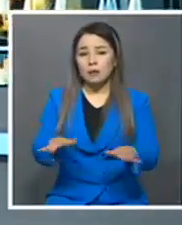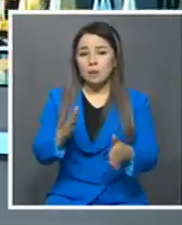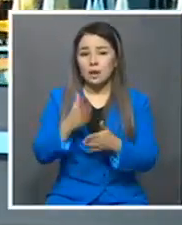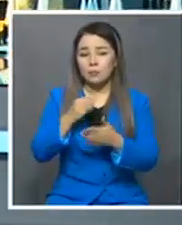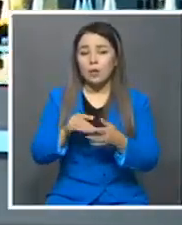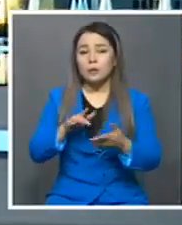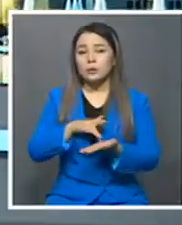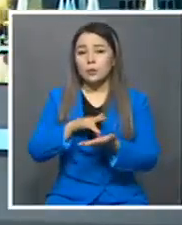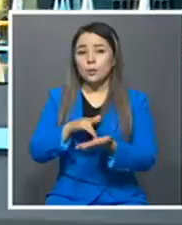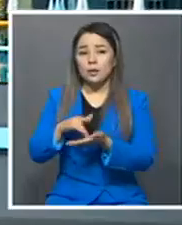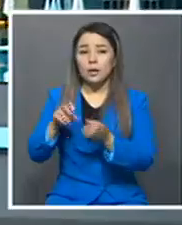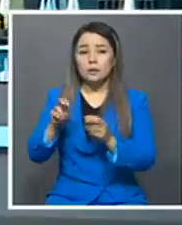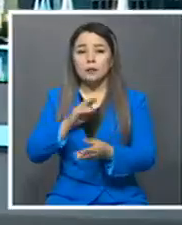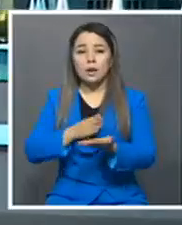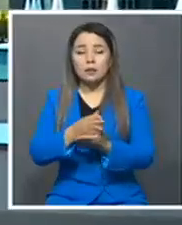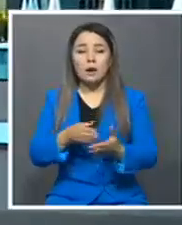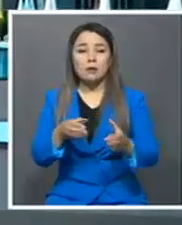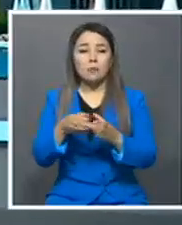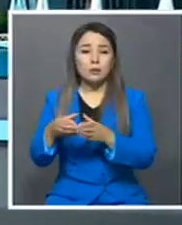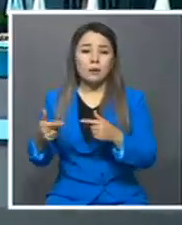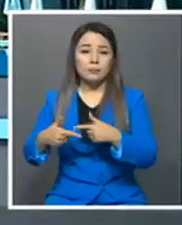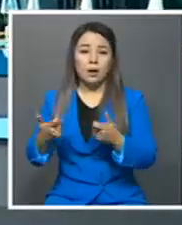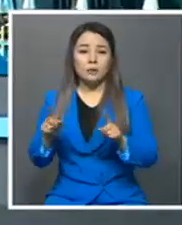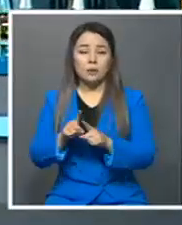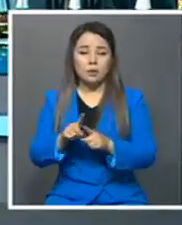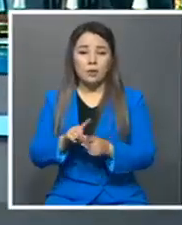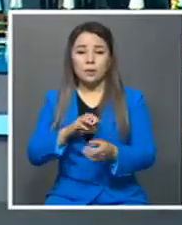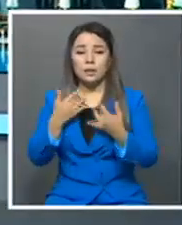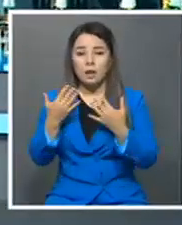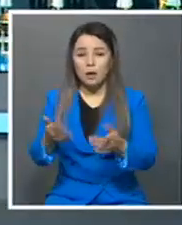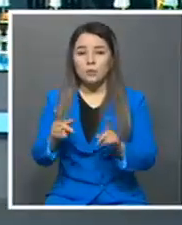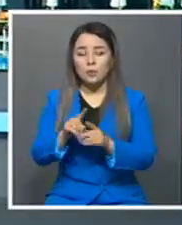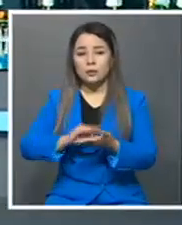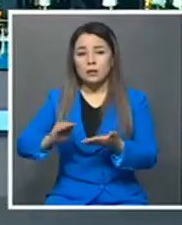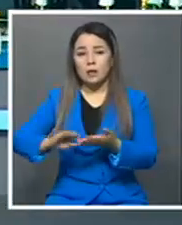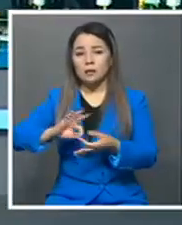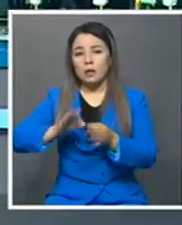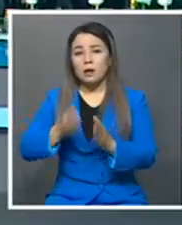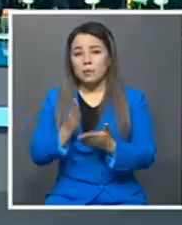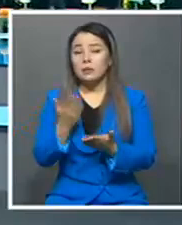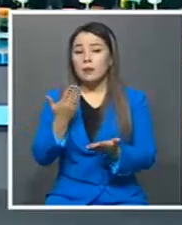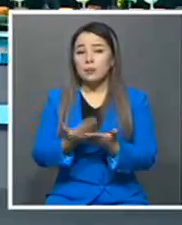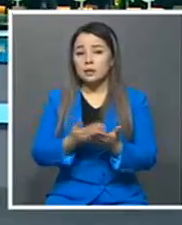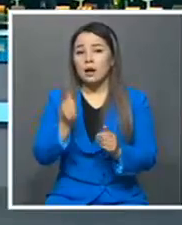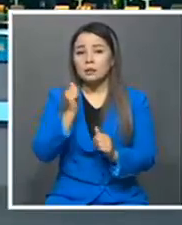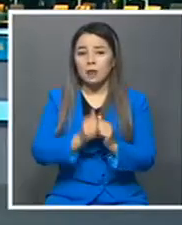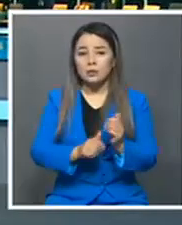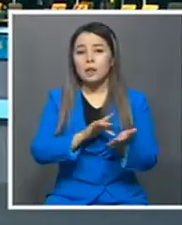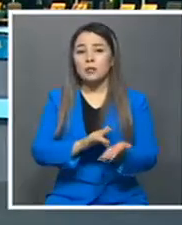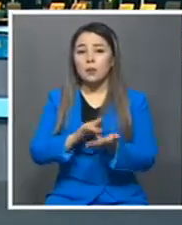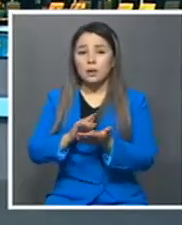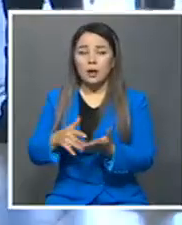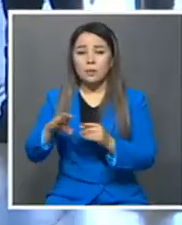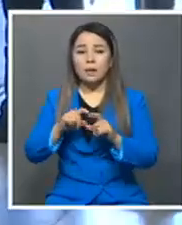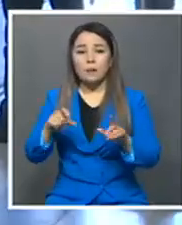туристерге қызмет көрсететін компаниялар мен қонақ үйлерге қойылатын талаптар жазылған. Мәселен, әрбір турист